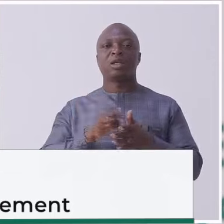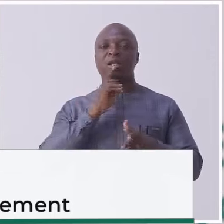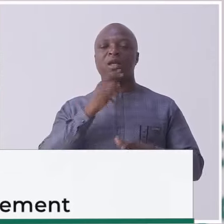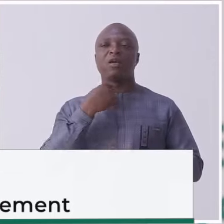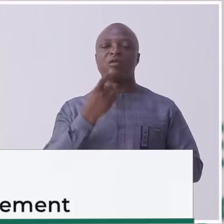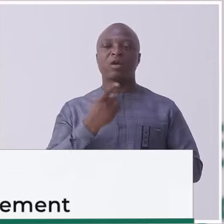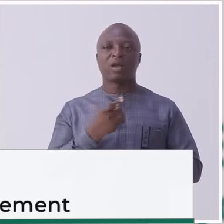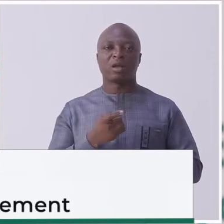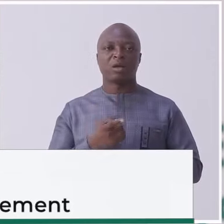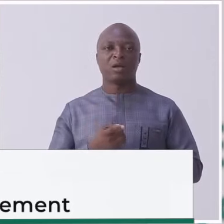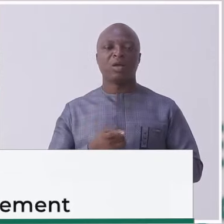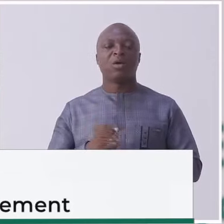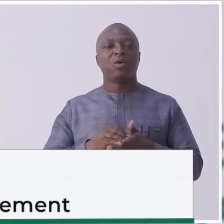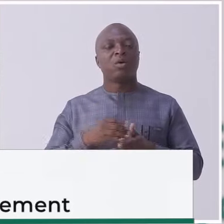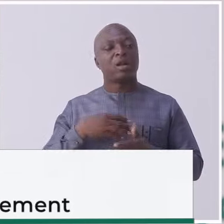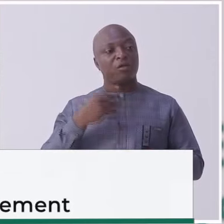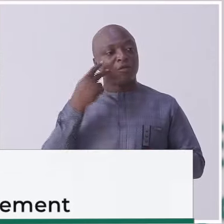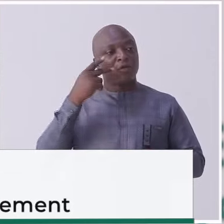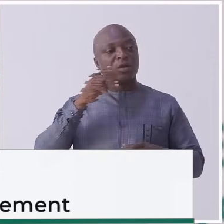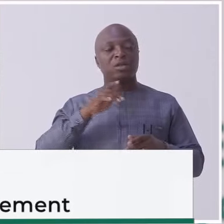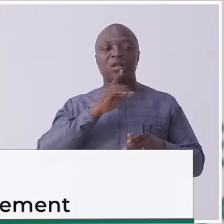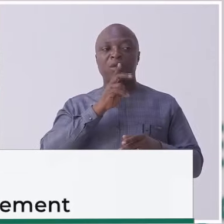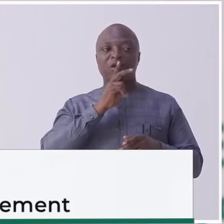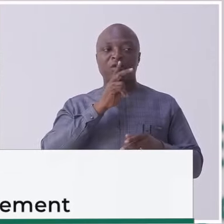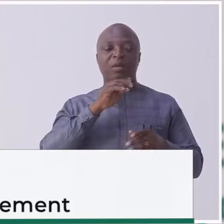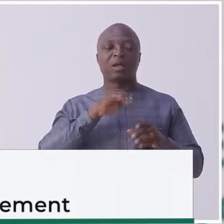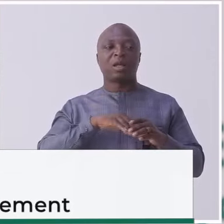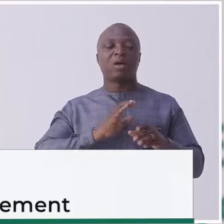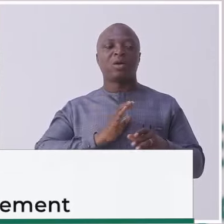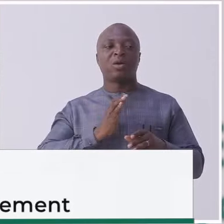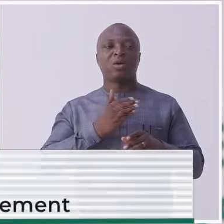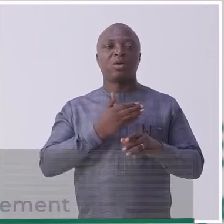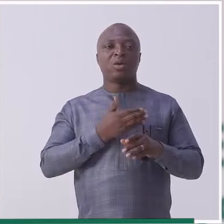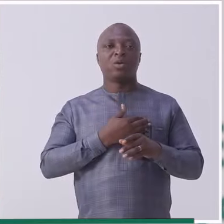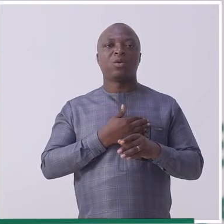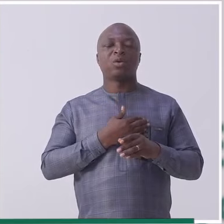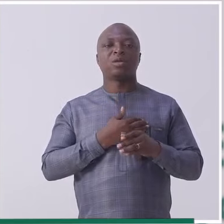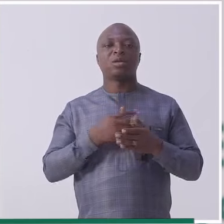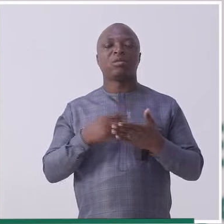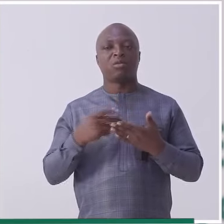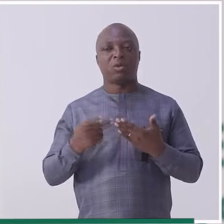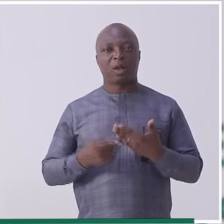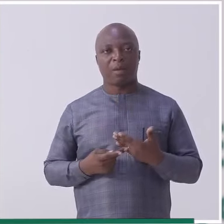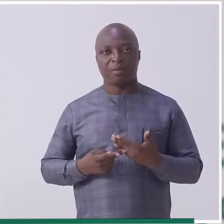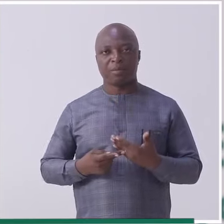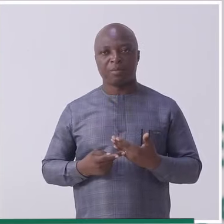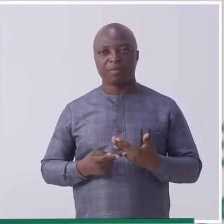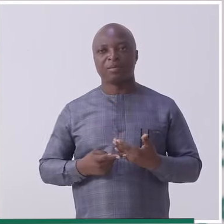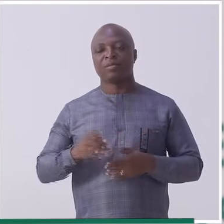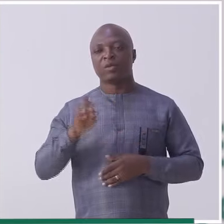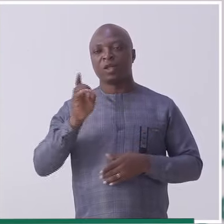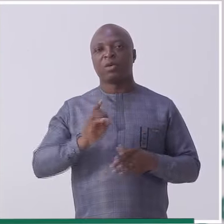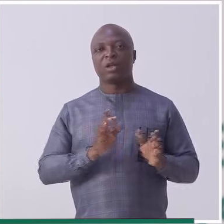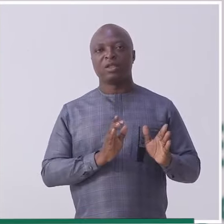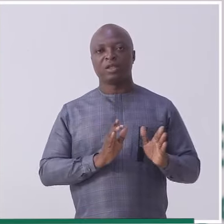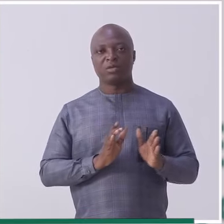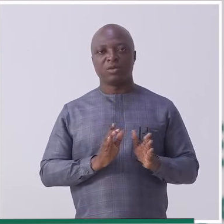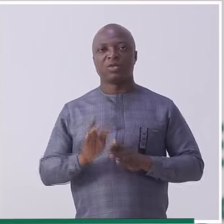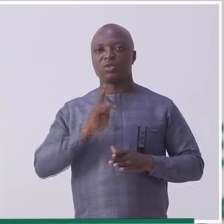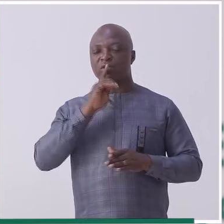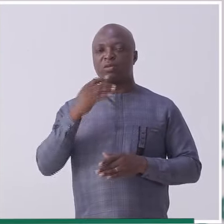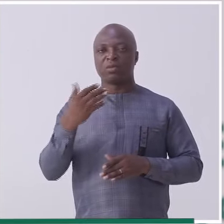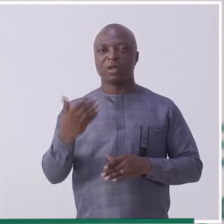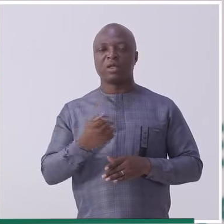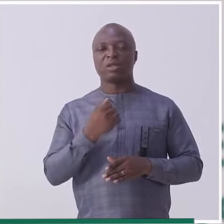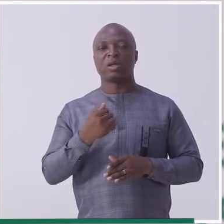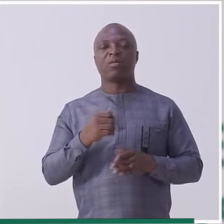évoqué, on s'est rendu compte que ce n'était pas dans notre ordonnancement. Et donc, les dispositions ont été prises,